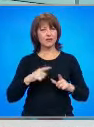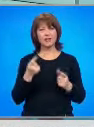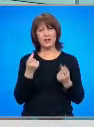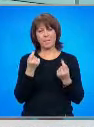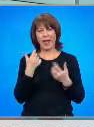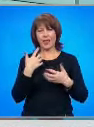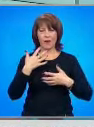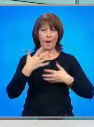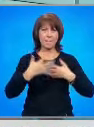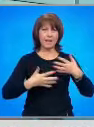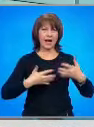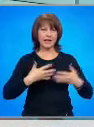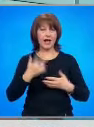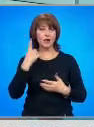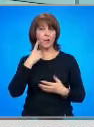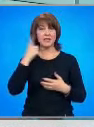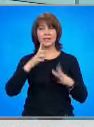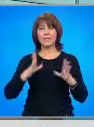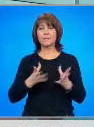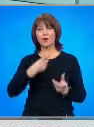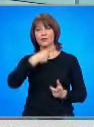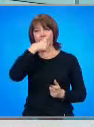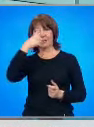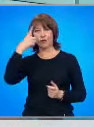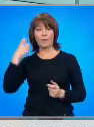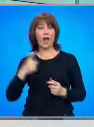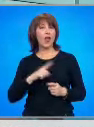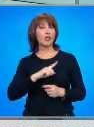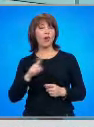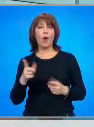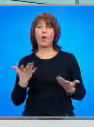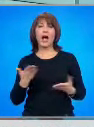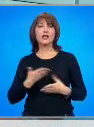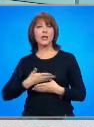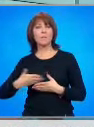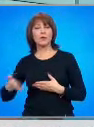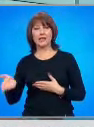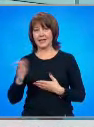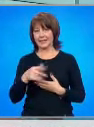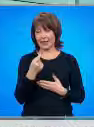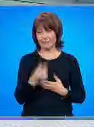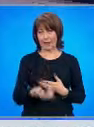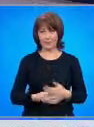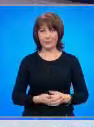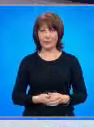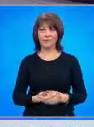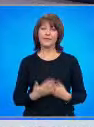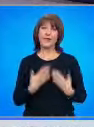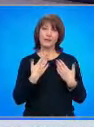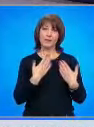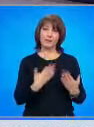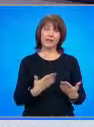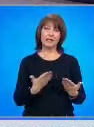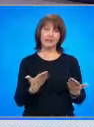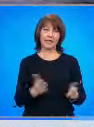краткотрайни мъгли, но през деня ще започне затопляне. До кога ще продължи? След малко прогнозата. Благодарим